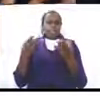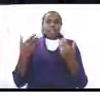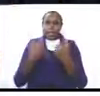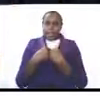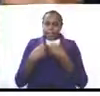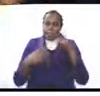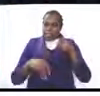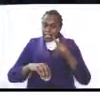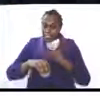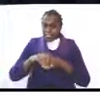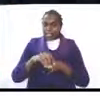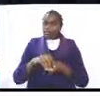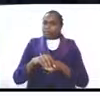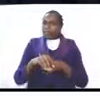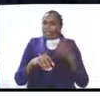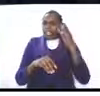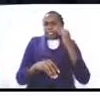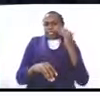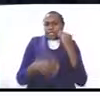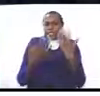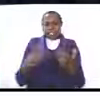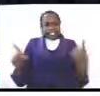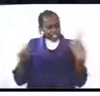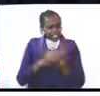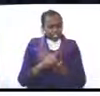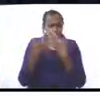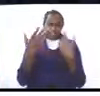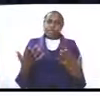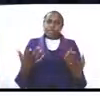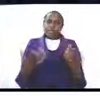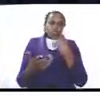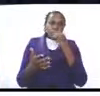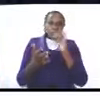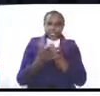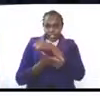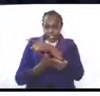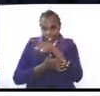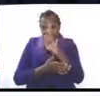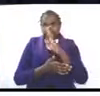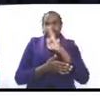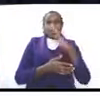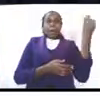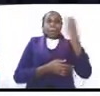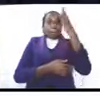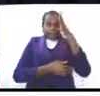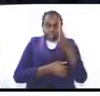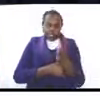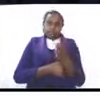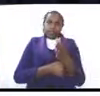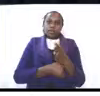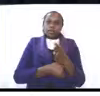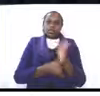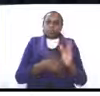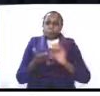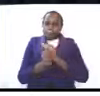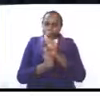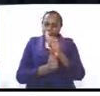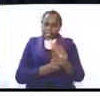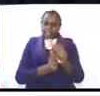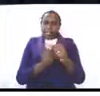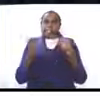huu kunazo mambo mingi sana tunapitia. Tunahimizwa wewe uwe mwinjilisti, uweze kupitisha